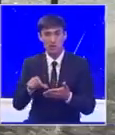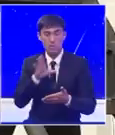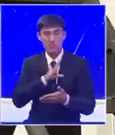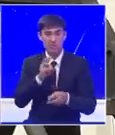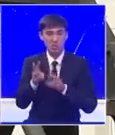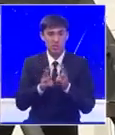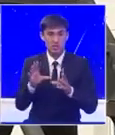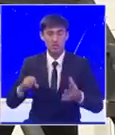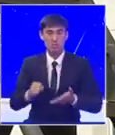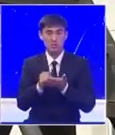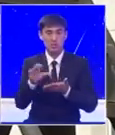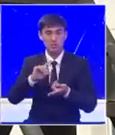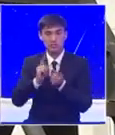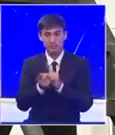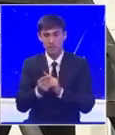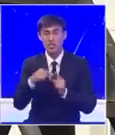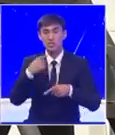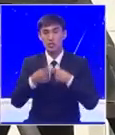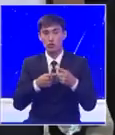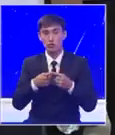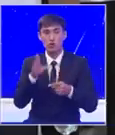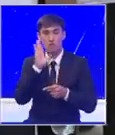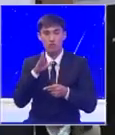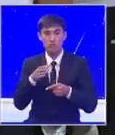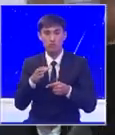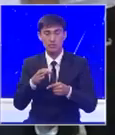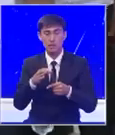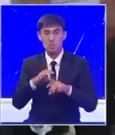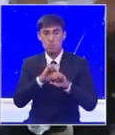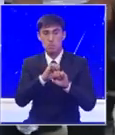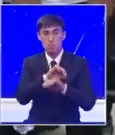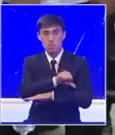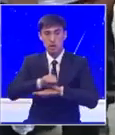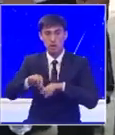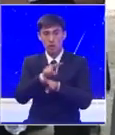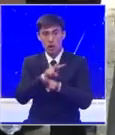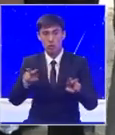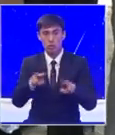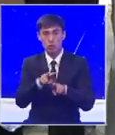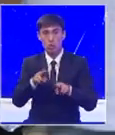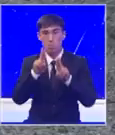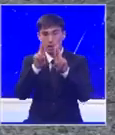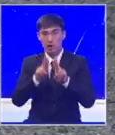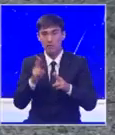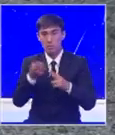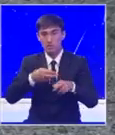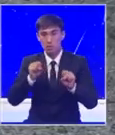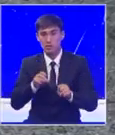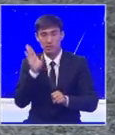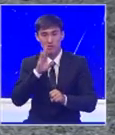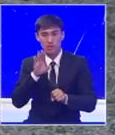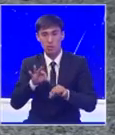пожарными и спасателями, исследующими дно водоемов. Ведь береговой контроль, соблюдение правил безопасности на воде и